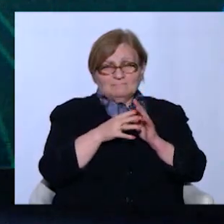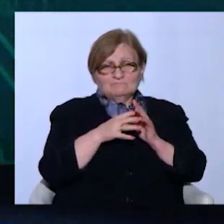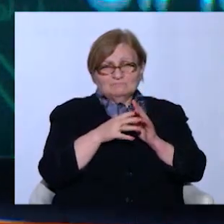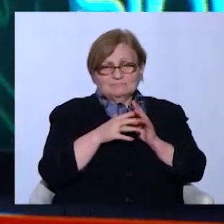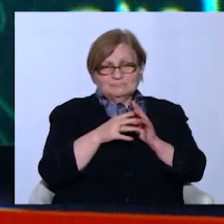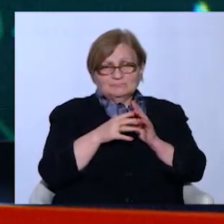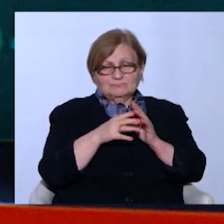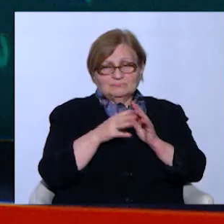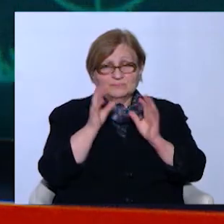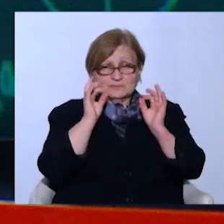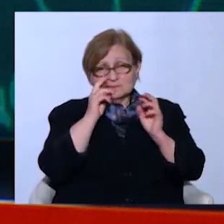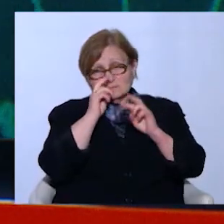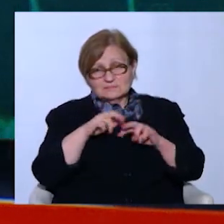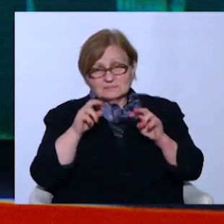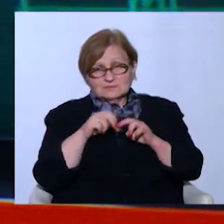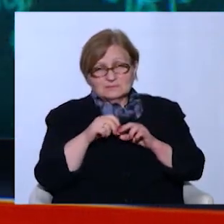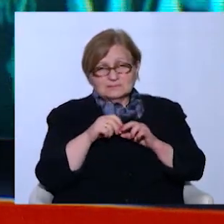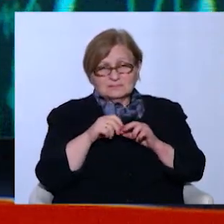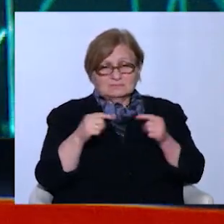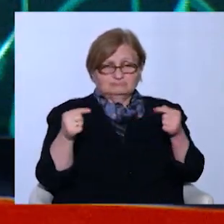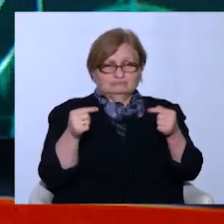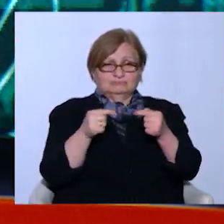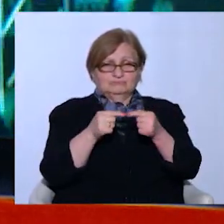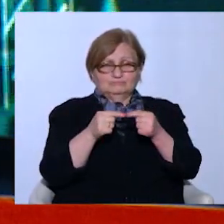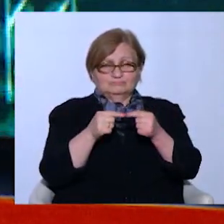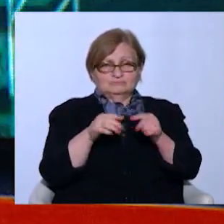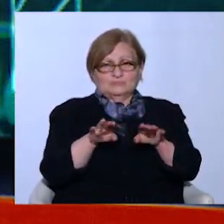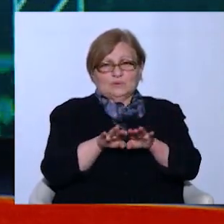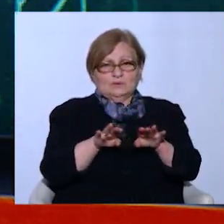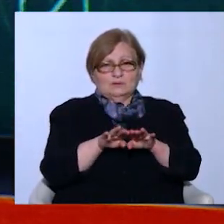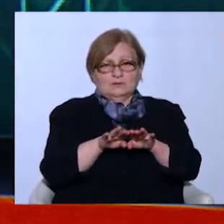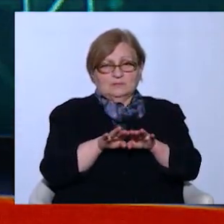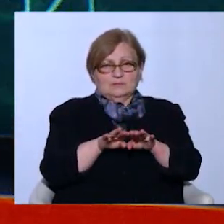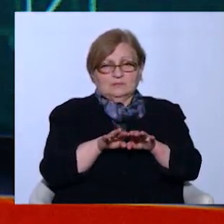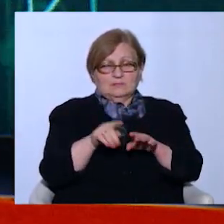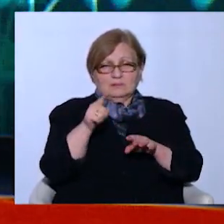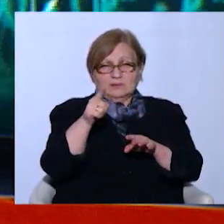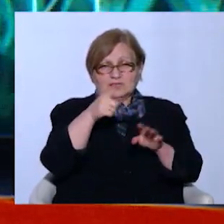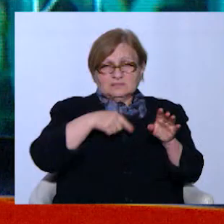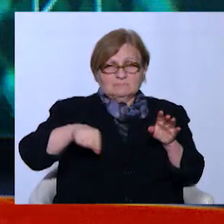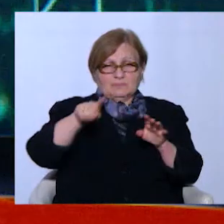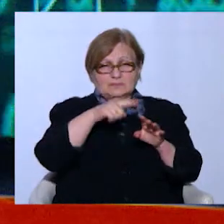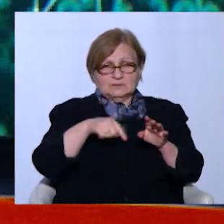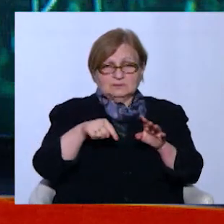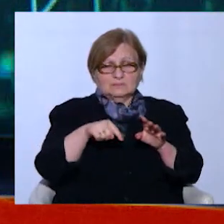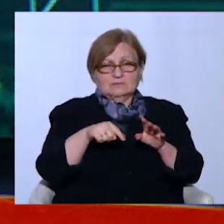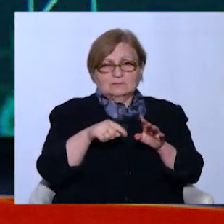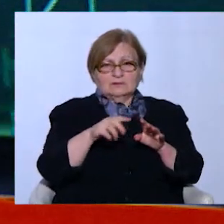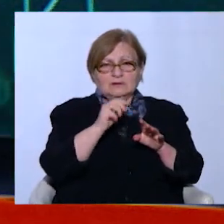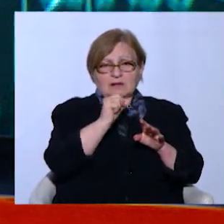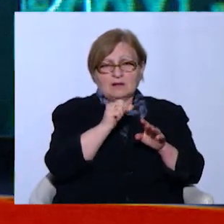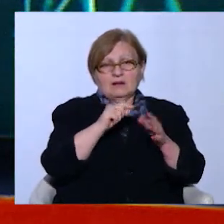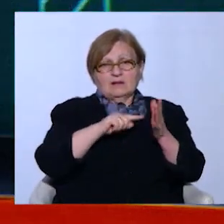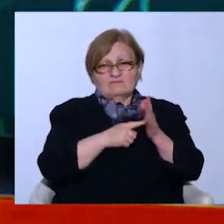ხო? რამდენად მართალია ჩვენი თეორია. ნახეთ, ეს სამკუთხედები ტოლია და თითოს ფართობი არის A, გავამრავლოთ B-ზე